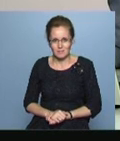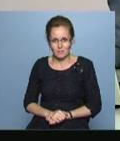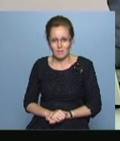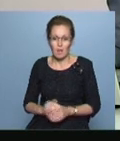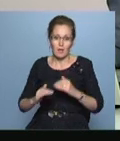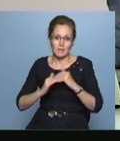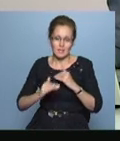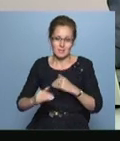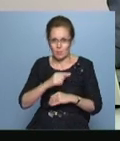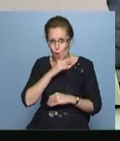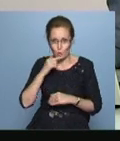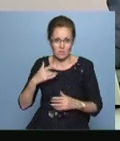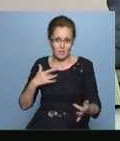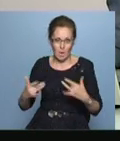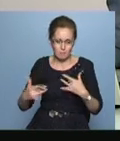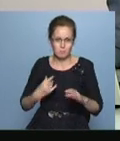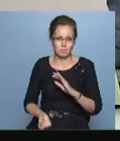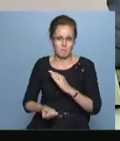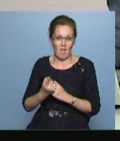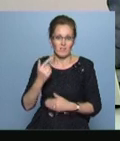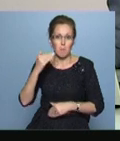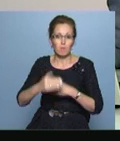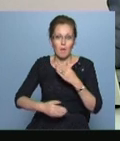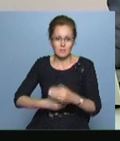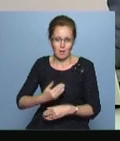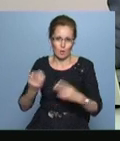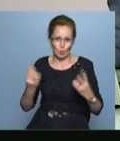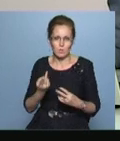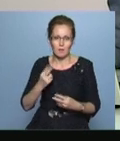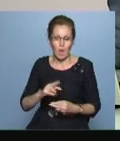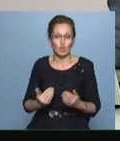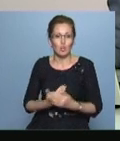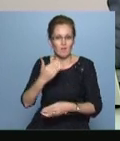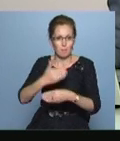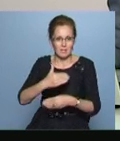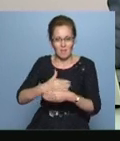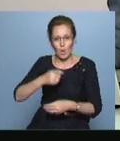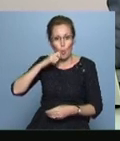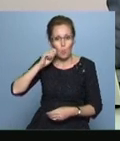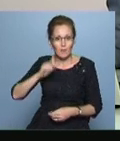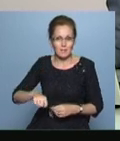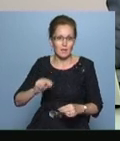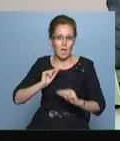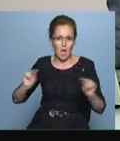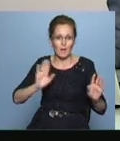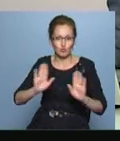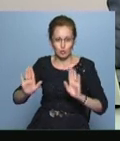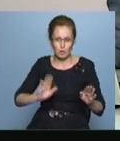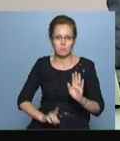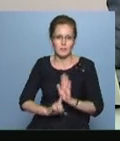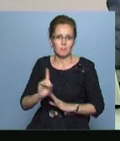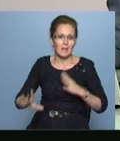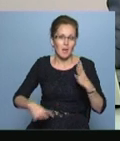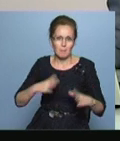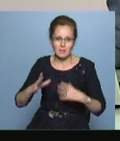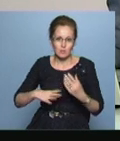русского драмтеатра появится бассейн. Он нужен для новой постановки. Украинский режиссер Сергей Павлюк приступил к репетициям